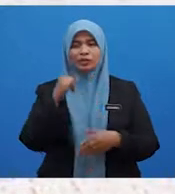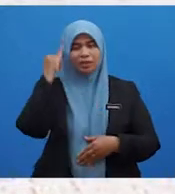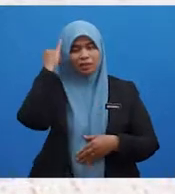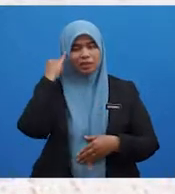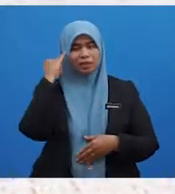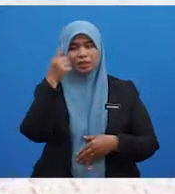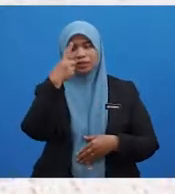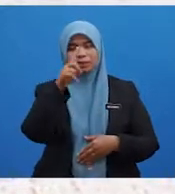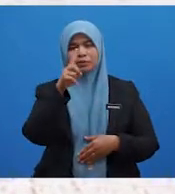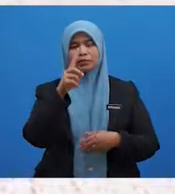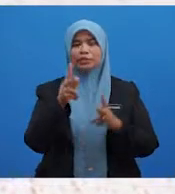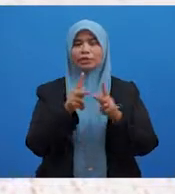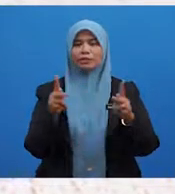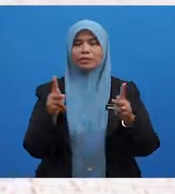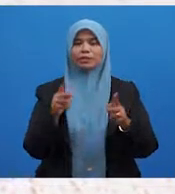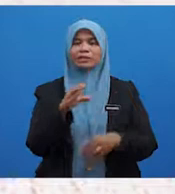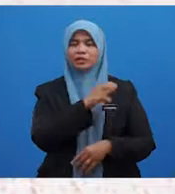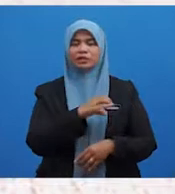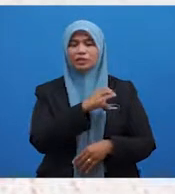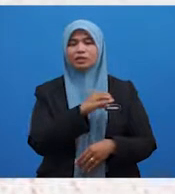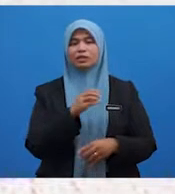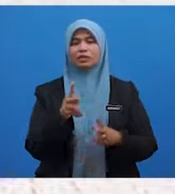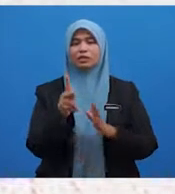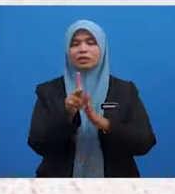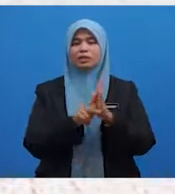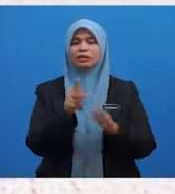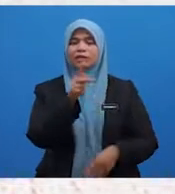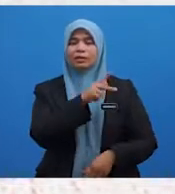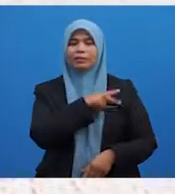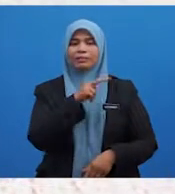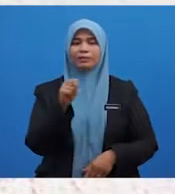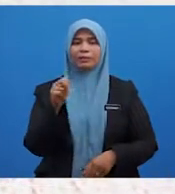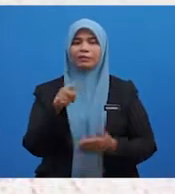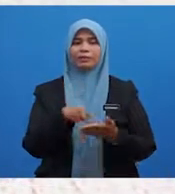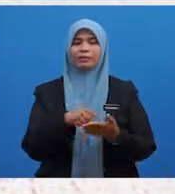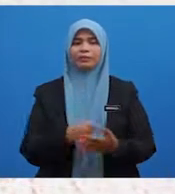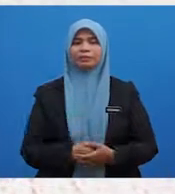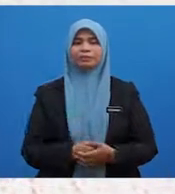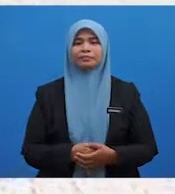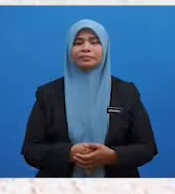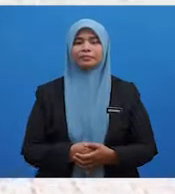idea untuk mengembangkan ciri-ciri kepemimpinan ini nanti.